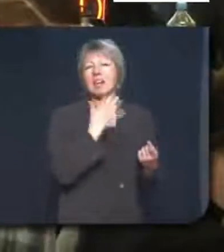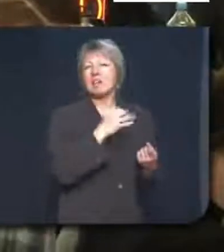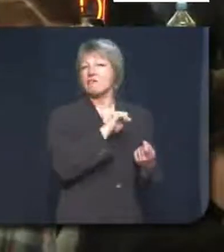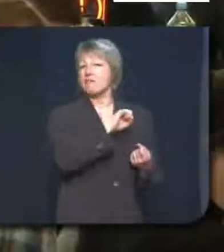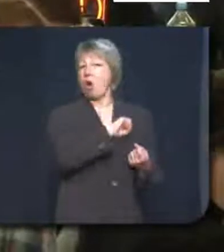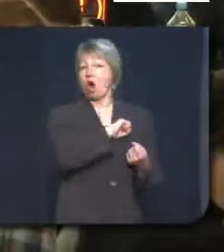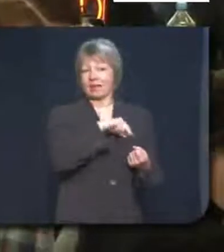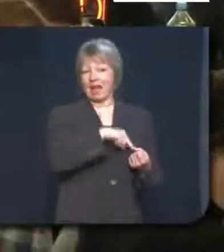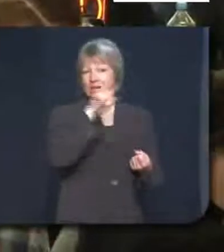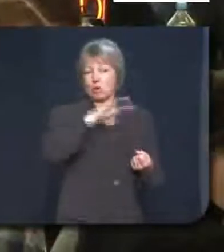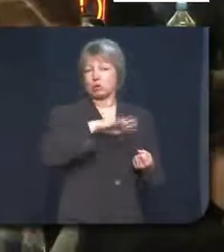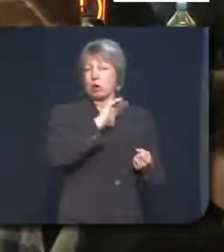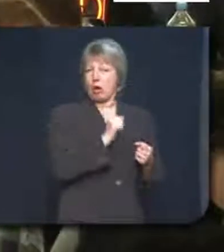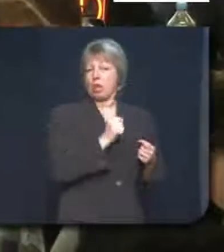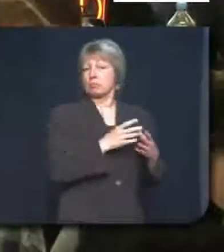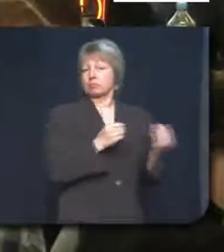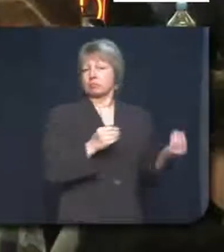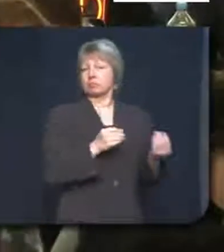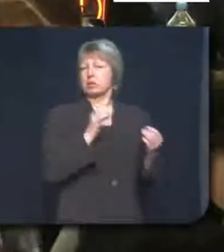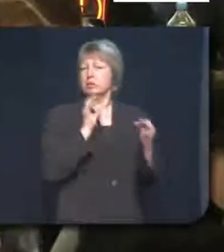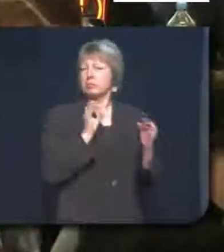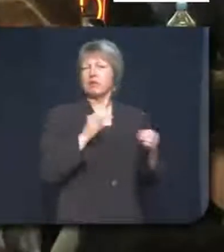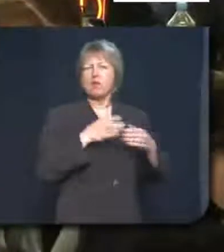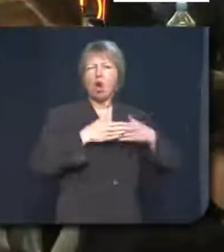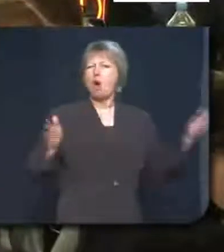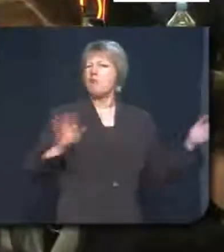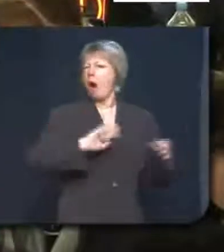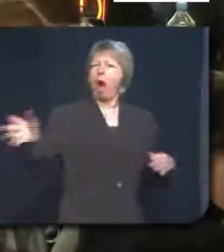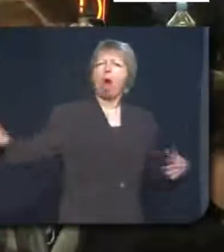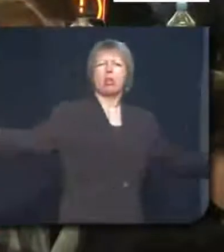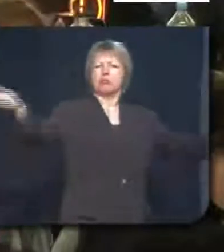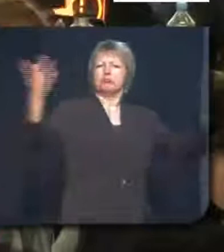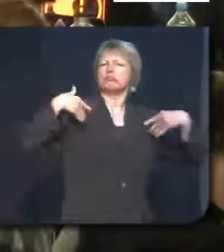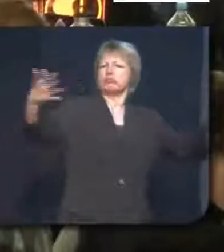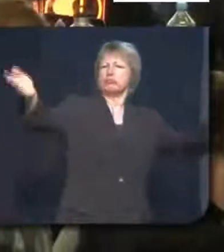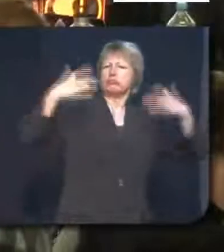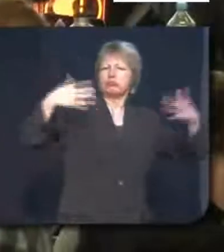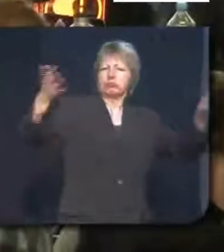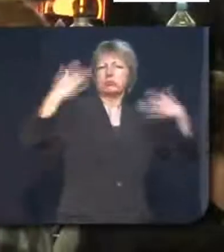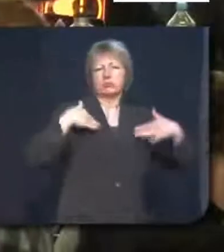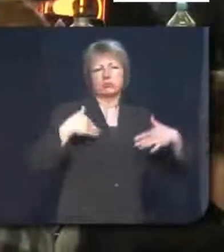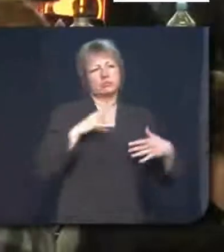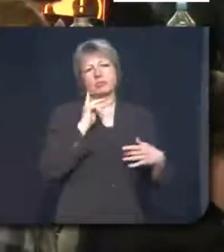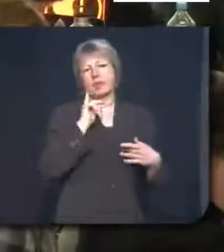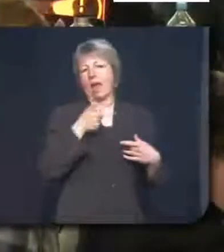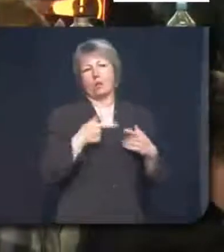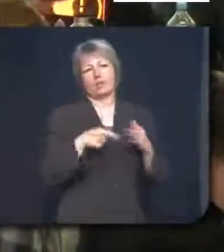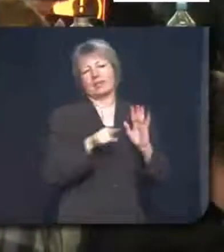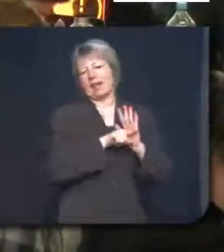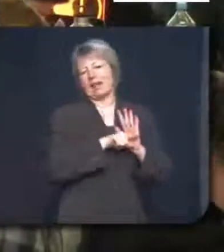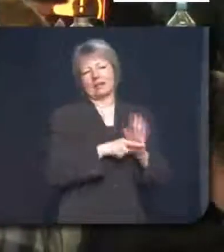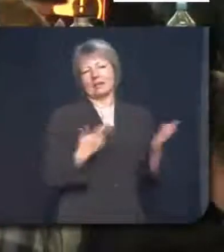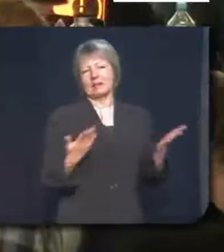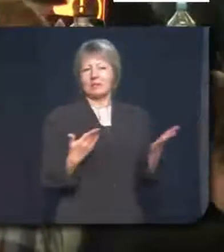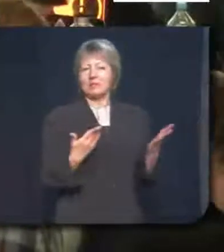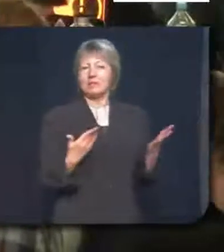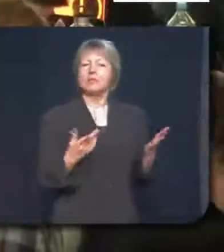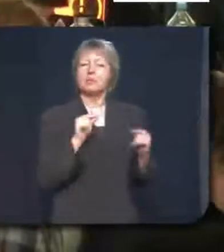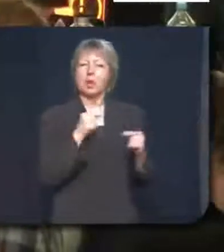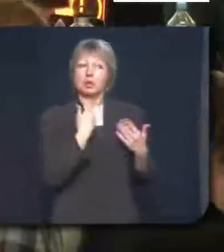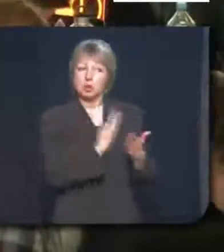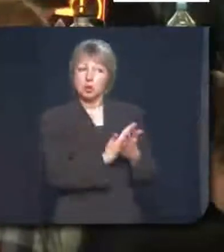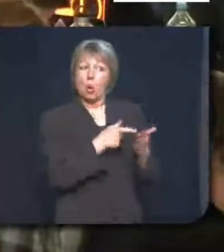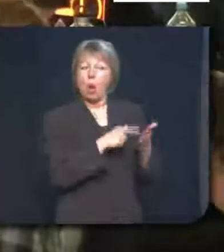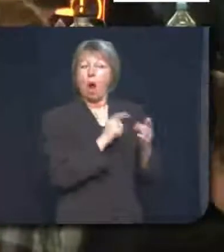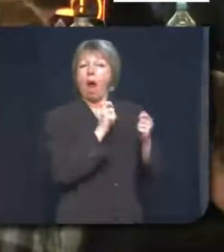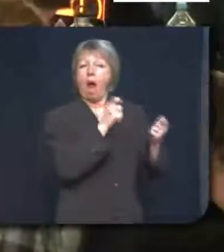ganz ganz offen die Tür aufmachen für alle auf einmal also ich finde den Antrag nur nicht